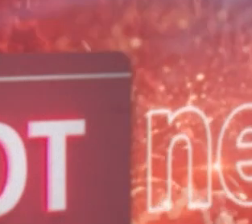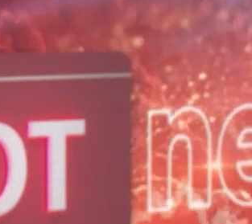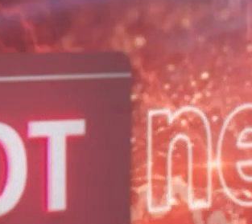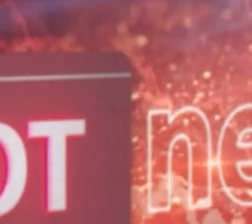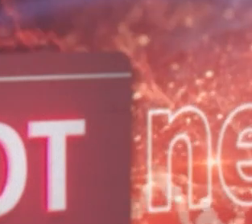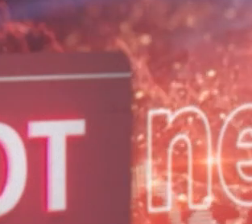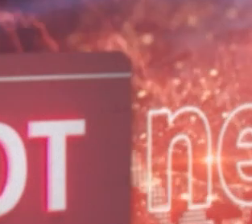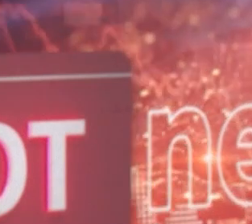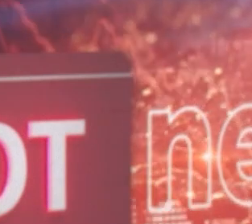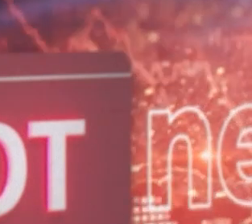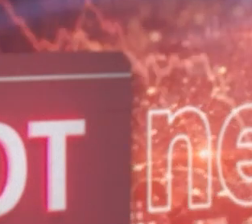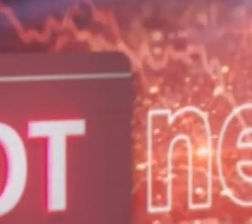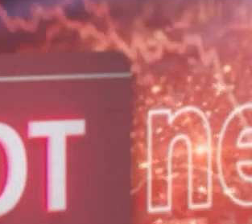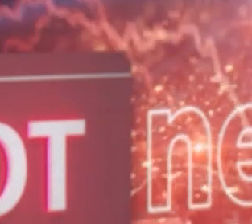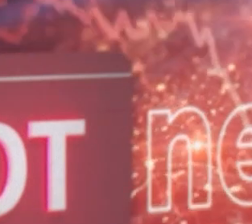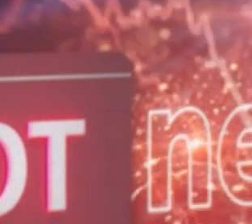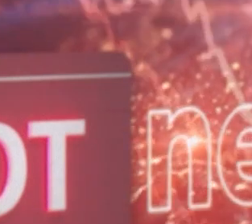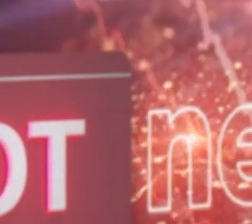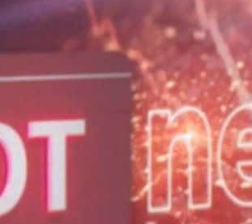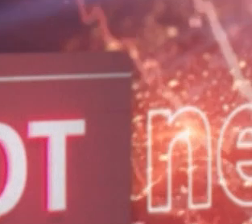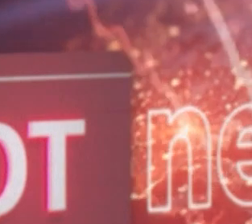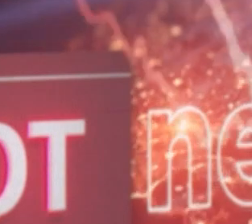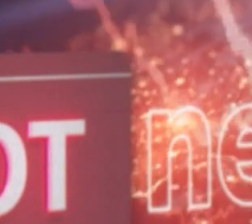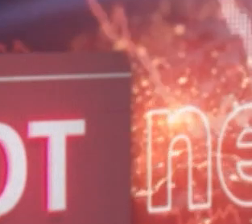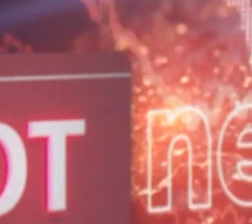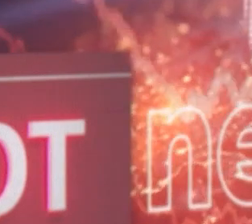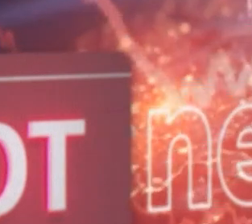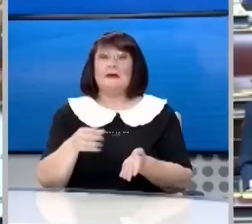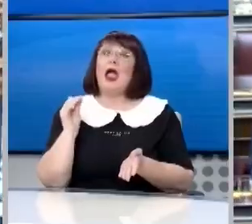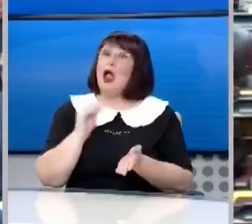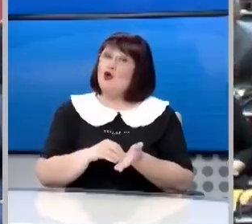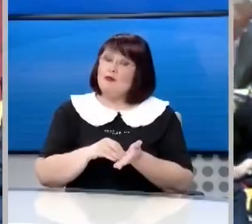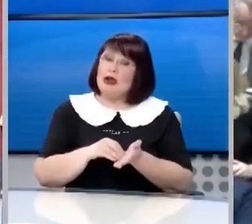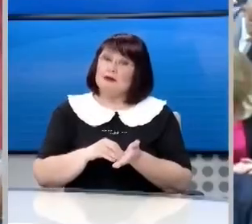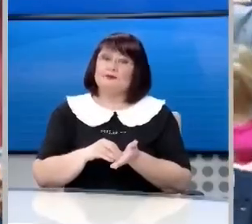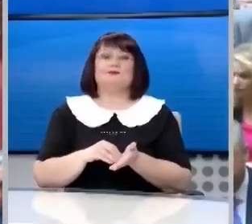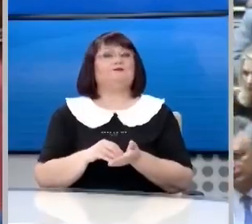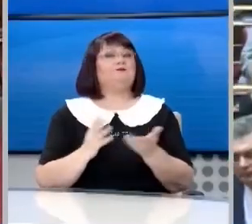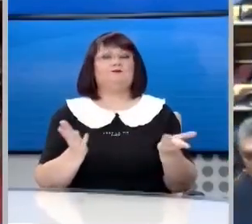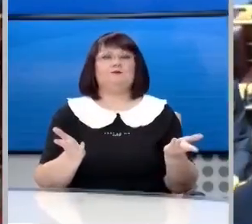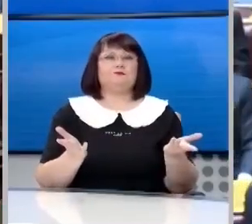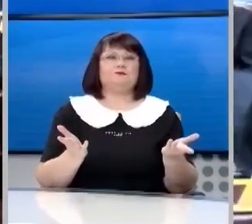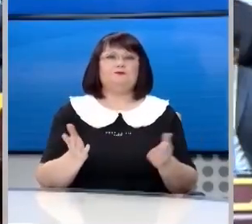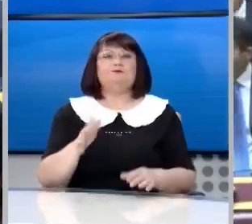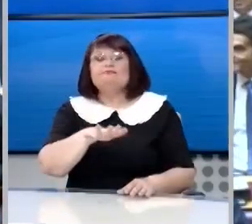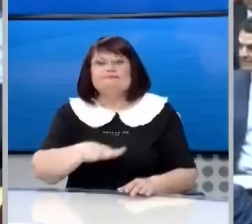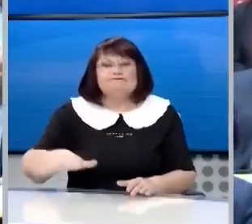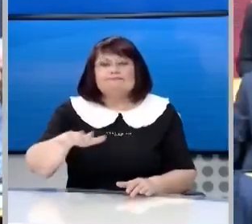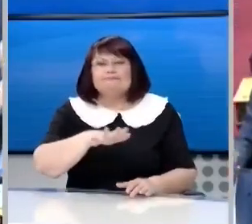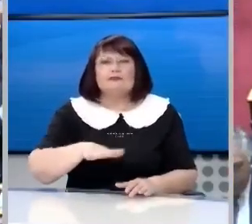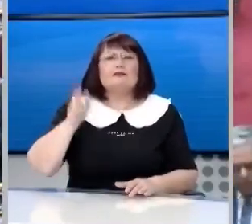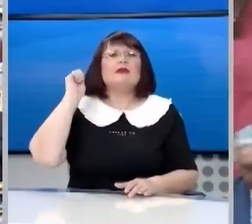τα συμφέροντα των πιο ευάλωτων. Πάμε να ακούσουμε τι ακριβώς είπε. Όσοι στον εσωτερικό